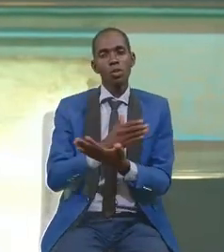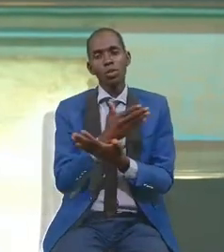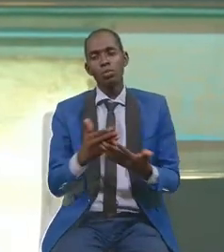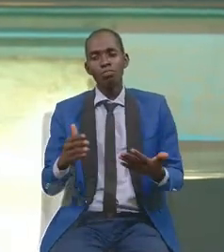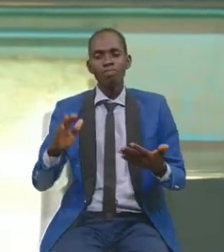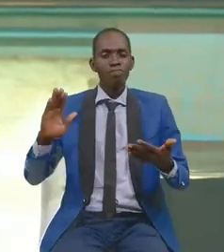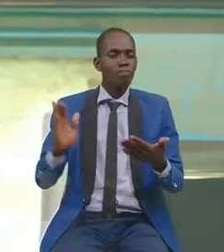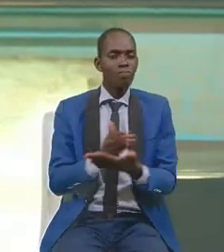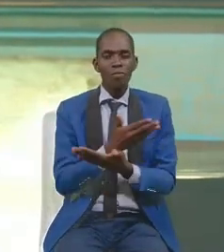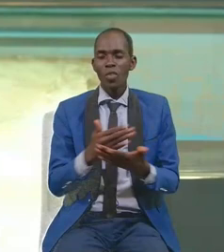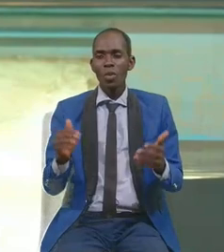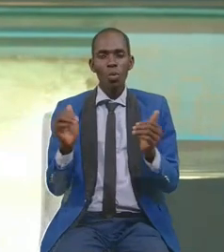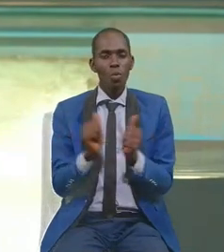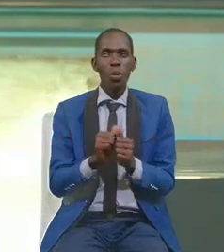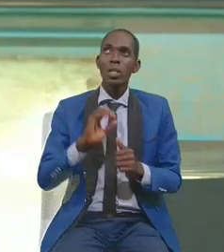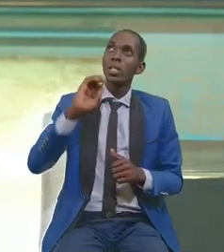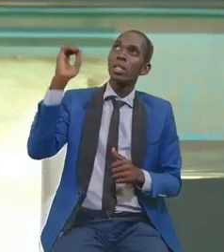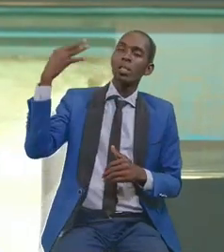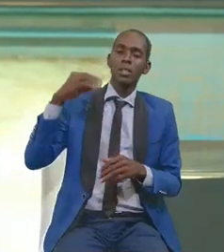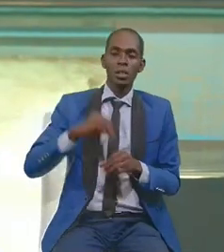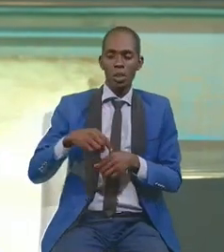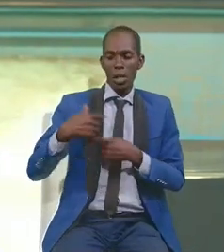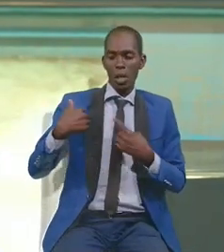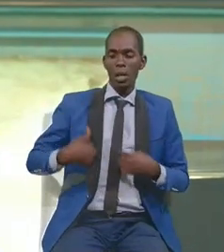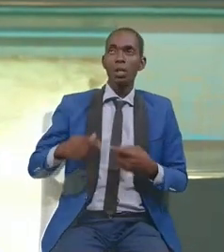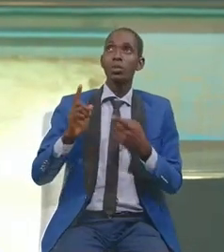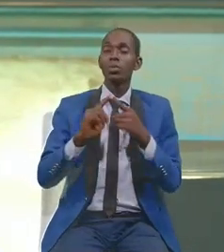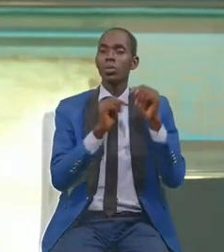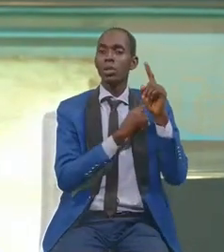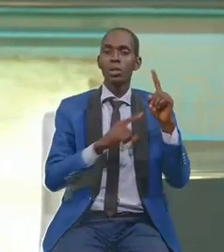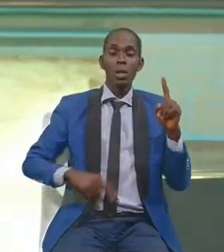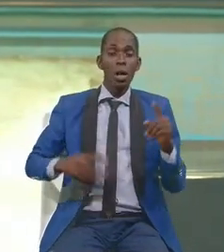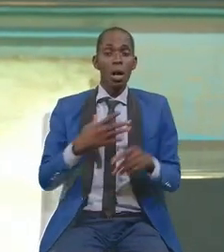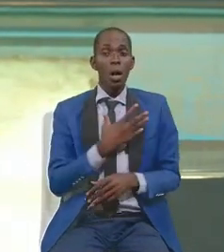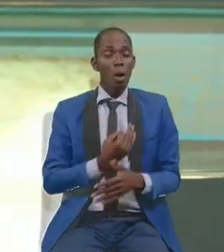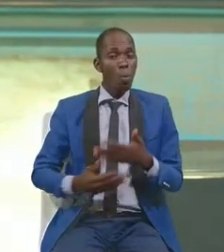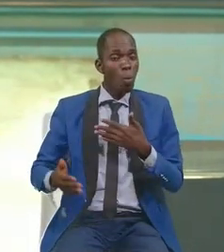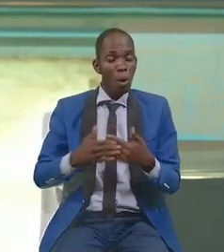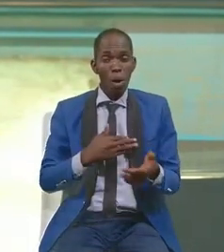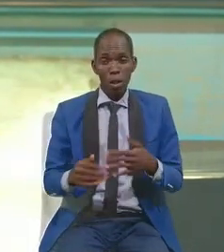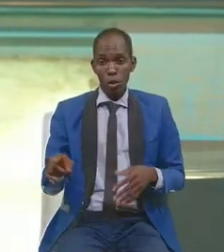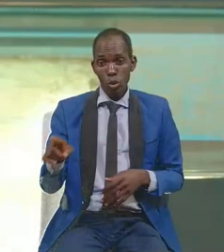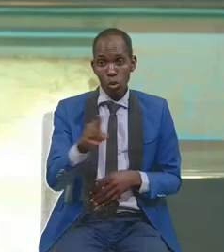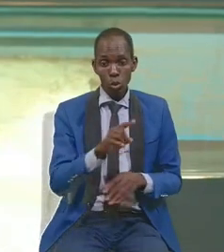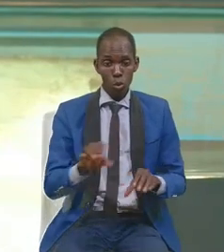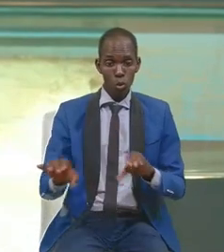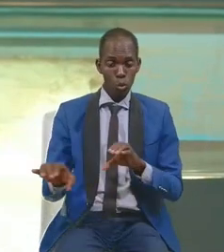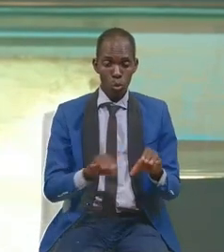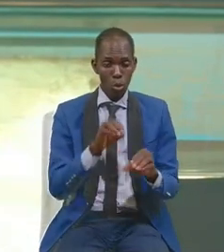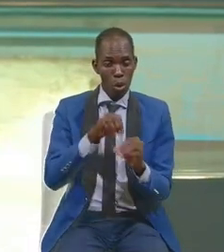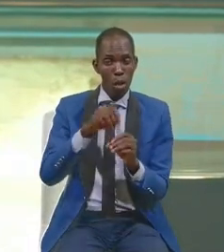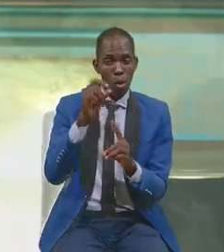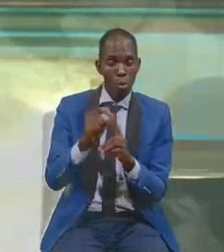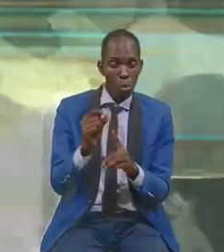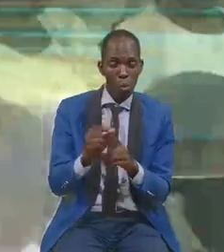psaumes, par des hymnes, par des cantiques spirituels, chantant à Dieu dans vos cœurs sous l'inspiration de la grâce. Et quoi